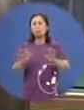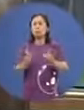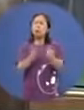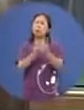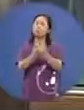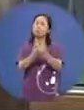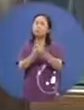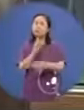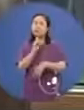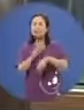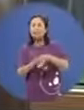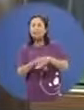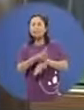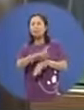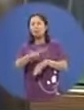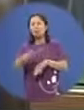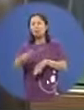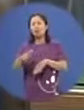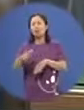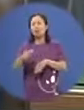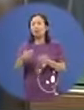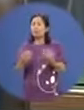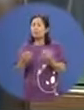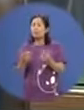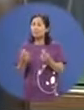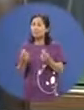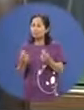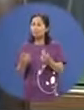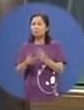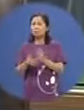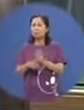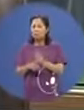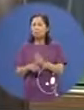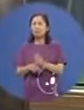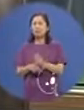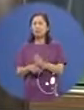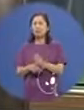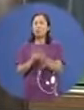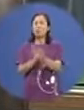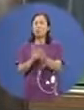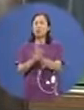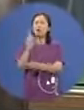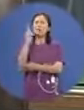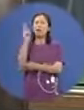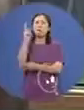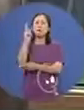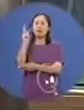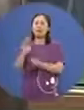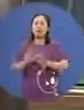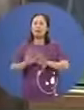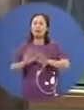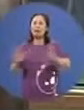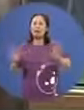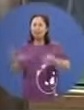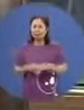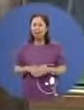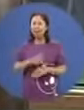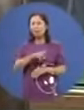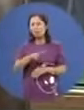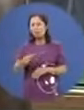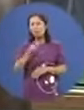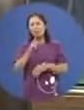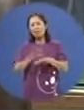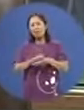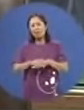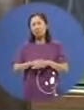して、こういうふうにやったらいいカップルができるんじゃないですかっていうようなことを、まあ、知的貢献ですね、 はい、